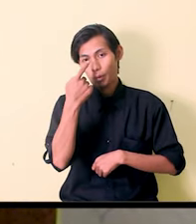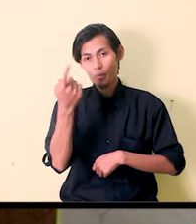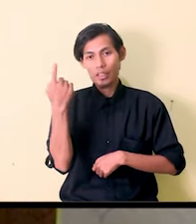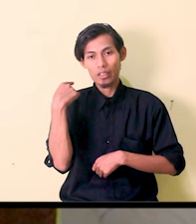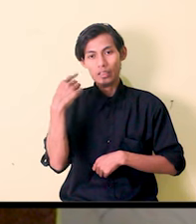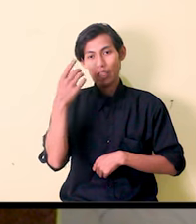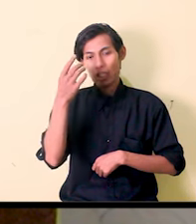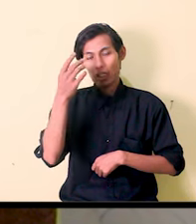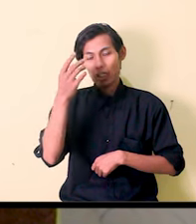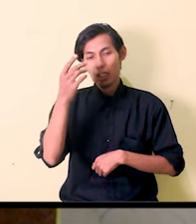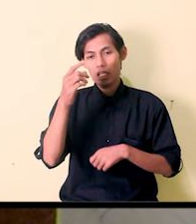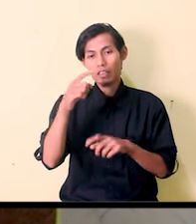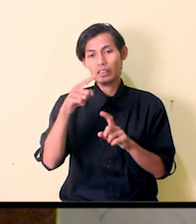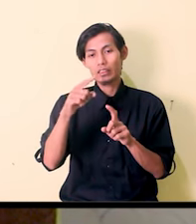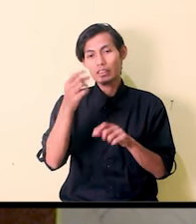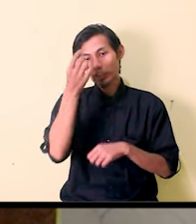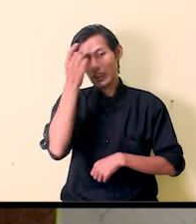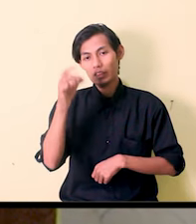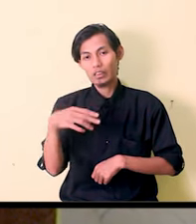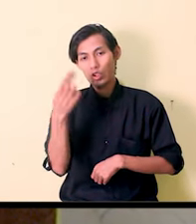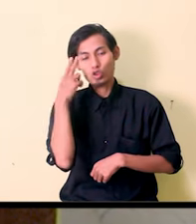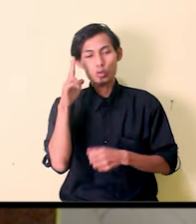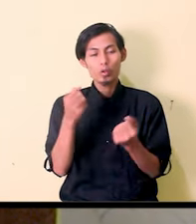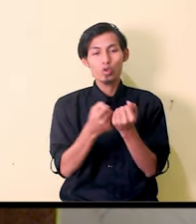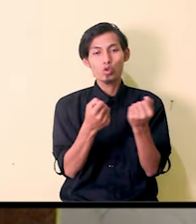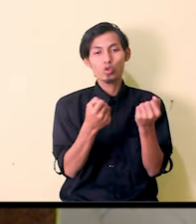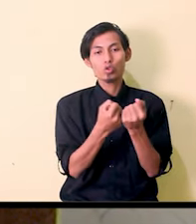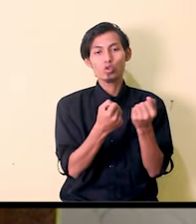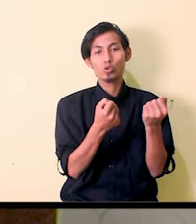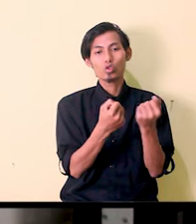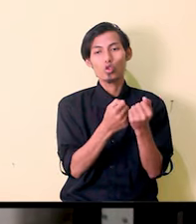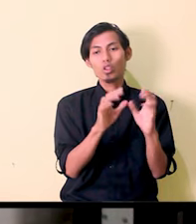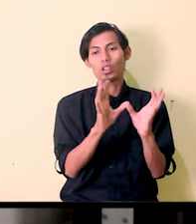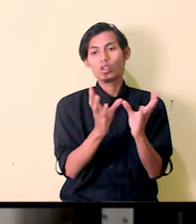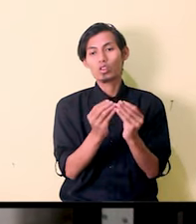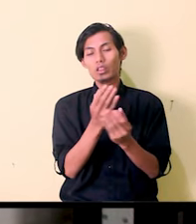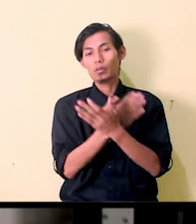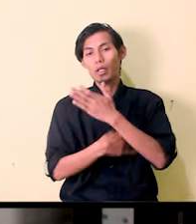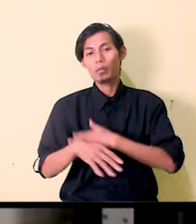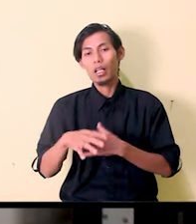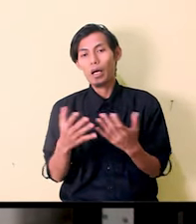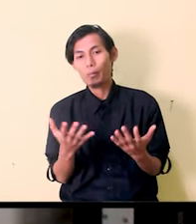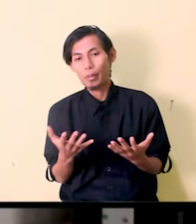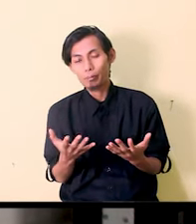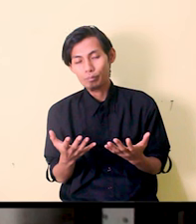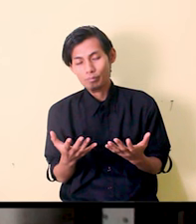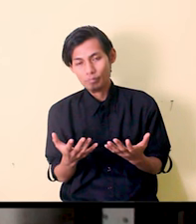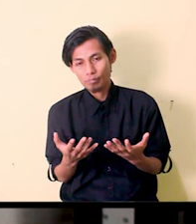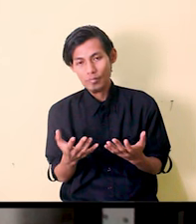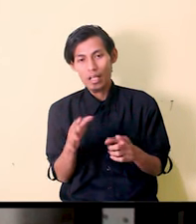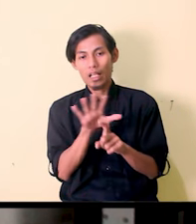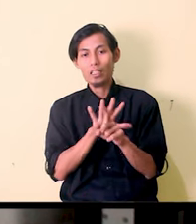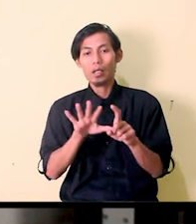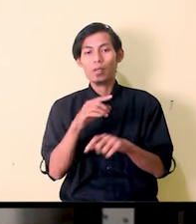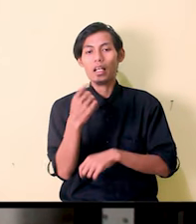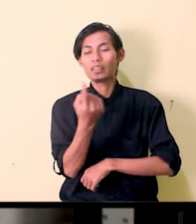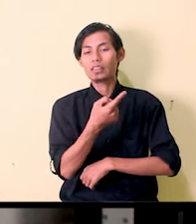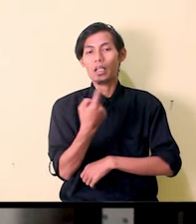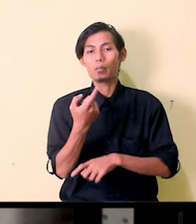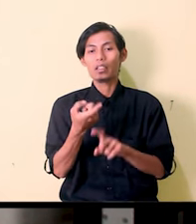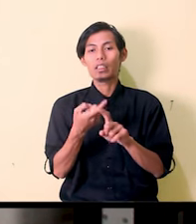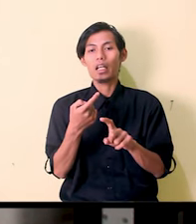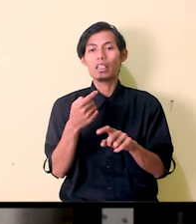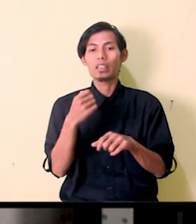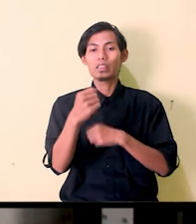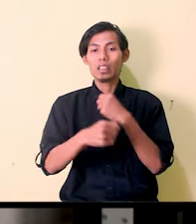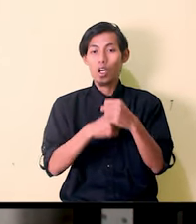trebungan dalam mendukung inklusi sosial bagi divabel itu apa Pak latar belakang Kami sebenarnya dari awal dari tahun ke